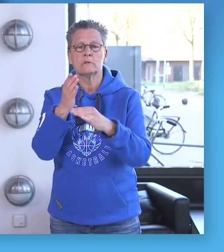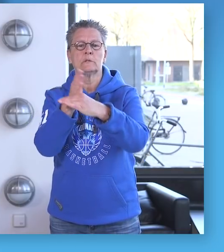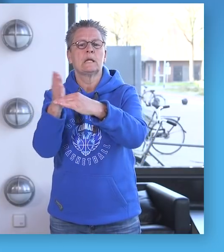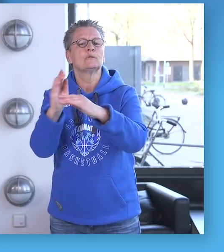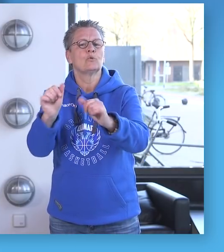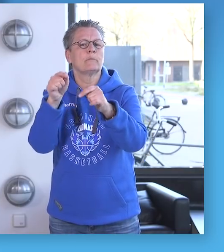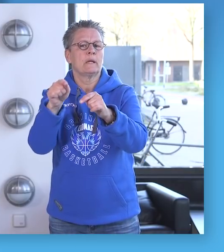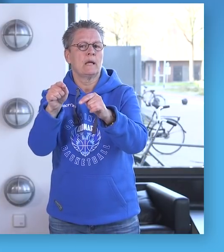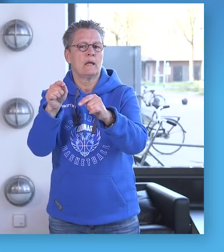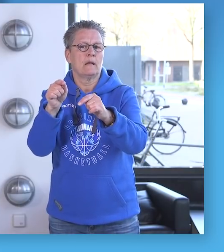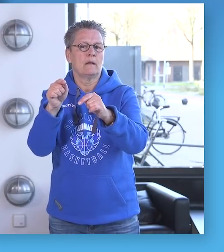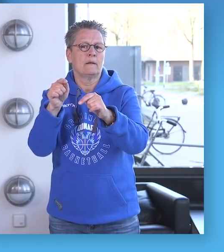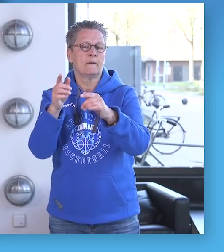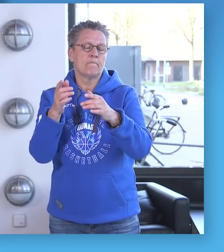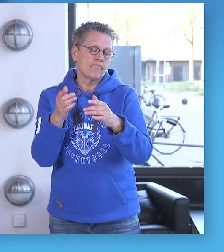dat betreft...